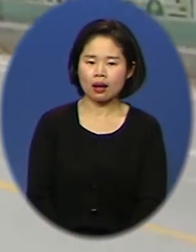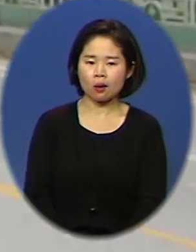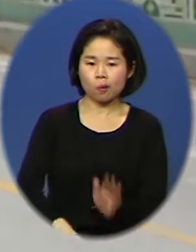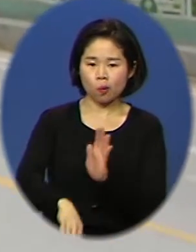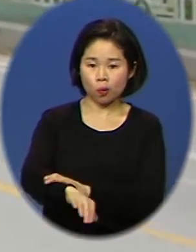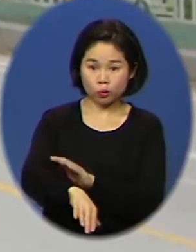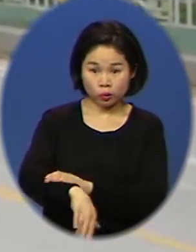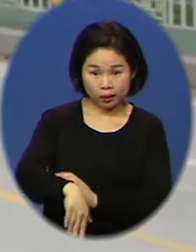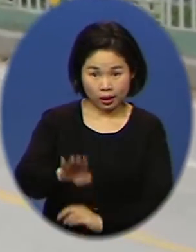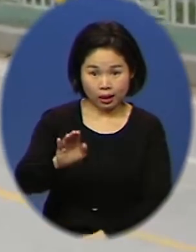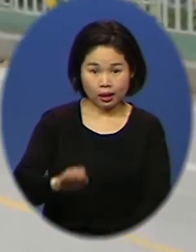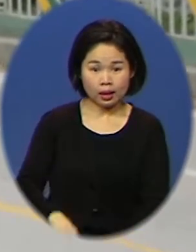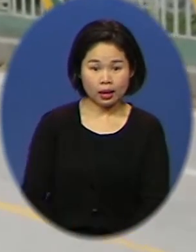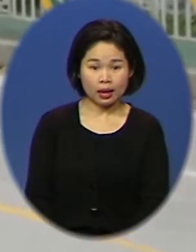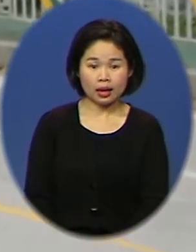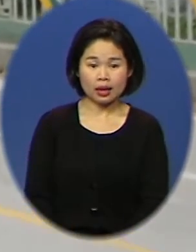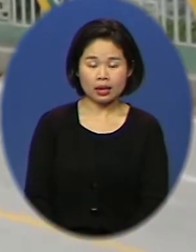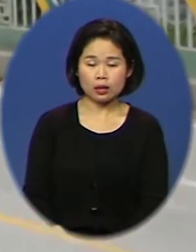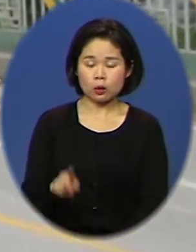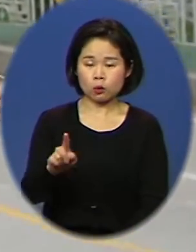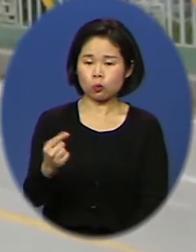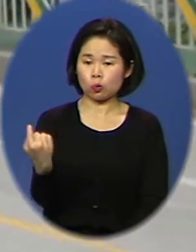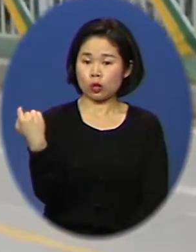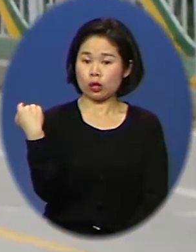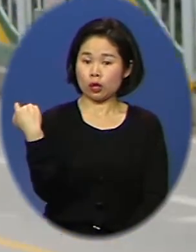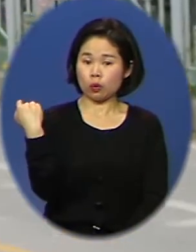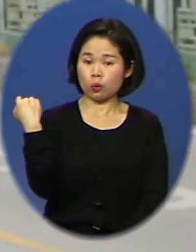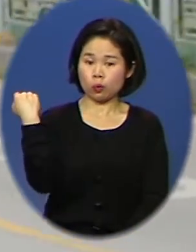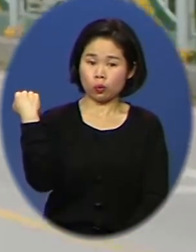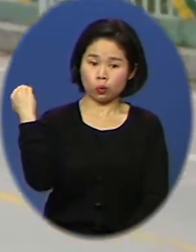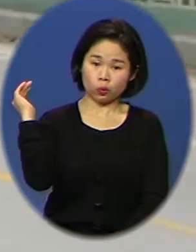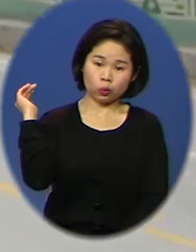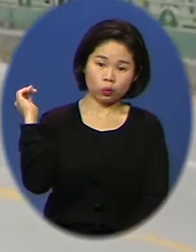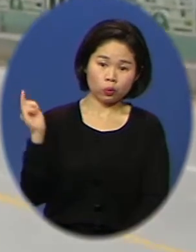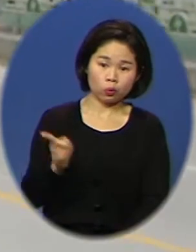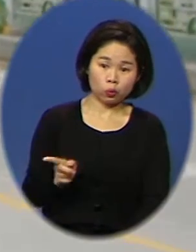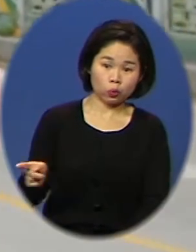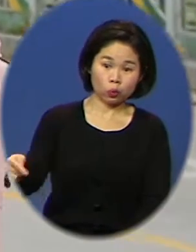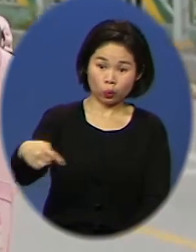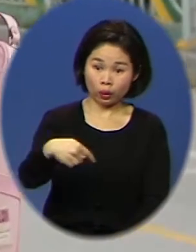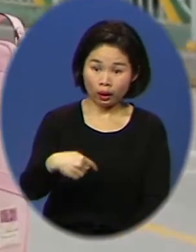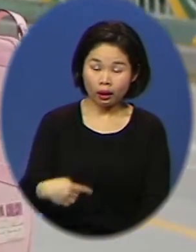오른쪽으로 가야 돼요? 아니, 뒤로. 뒤로, 이렇게? 뒤에. 네.